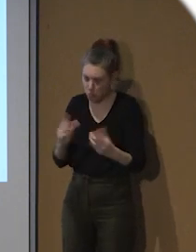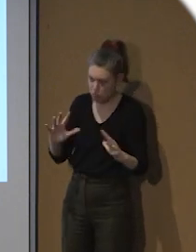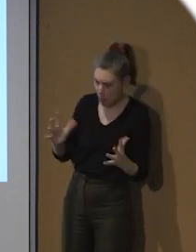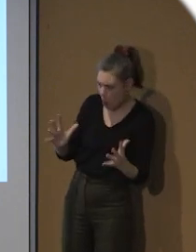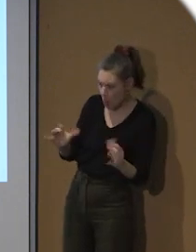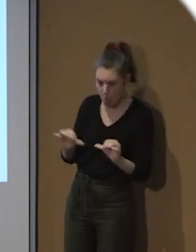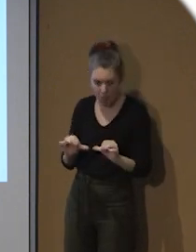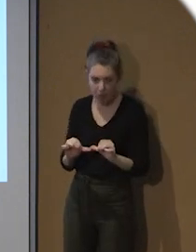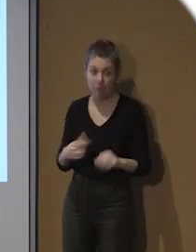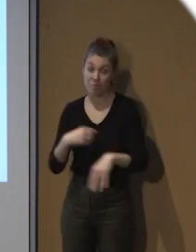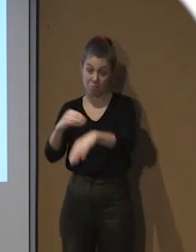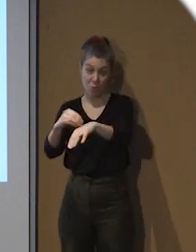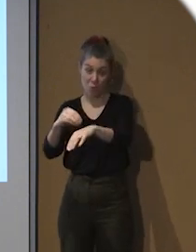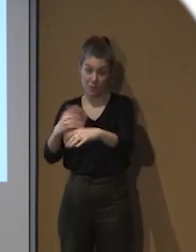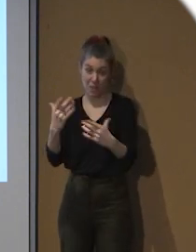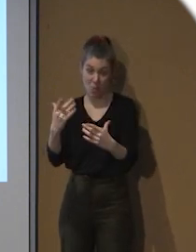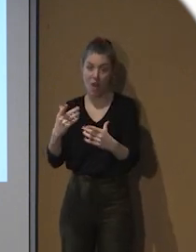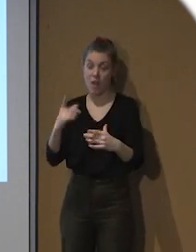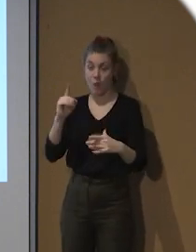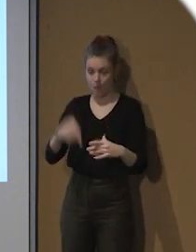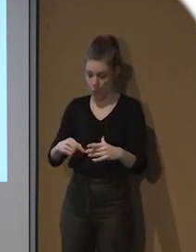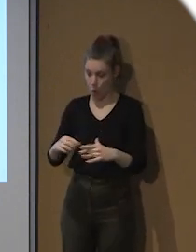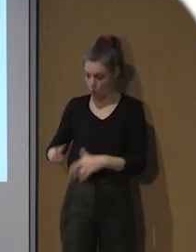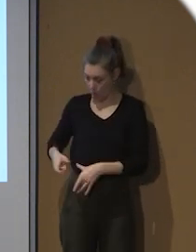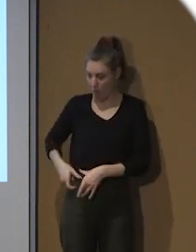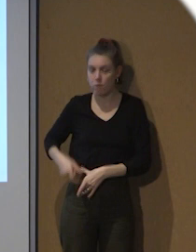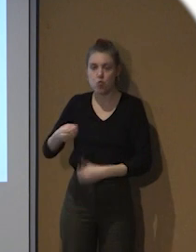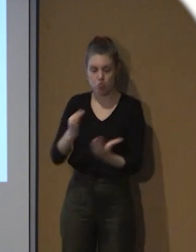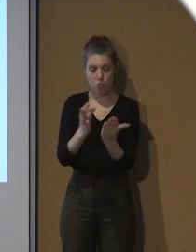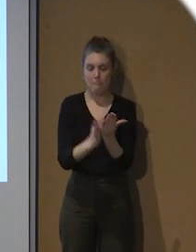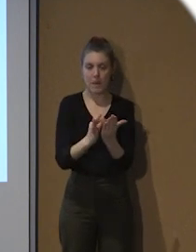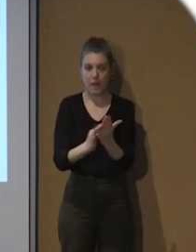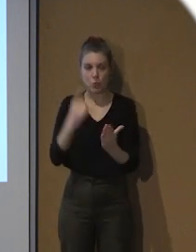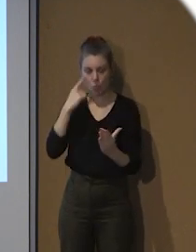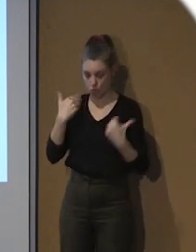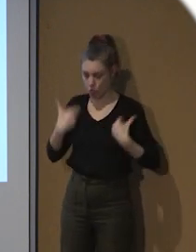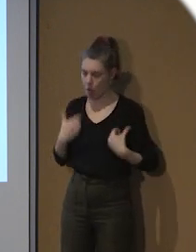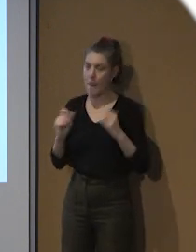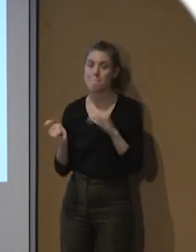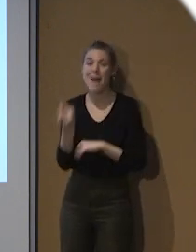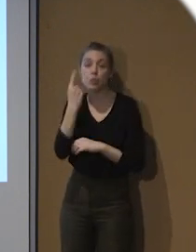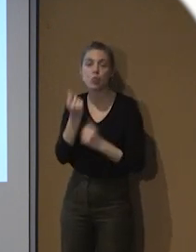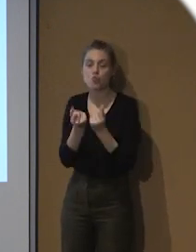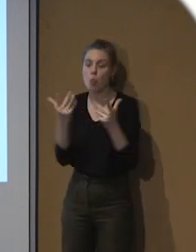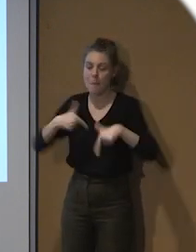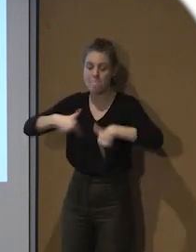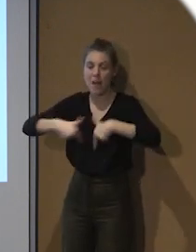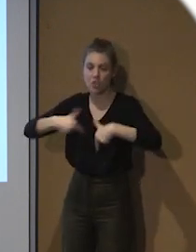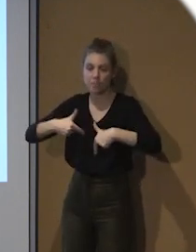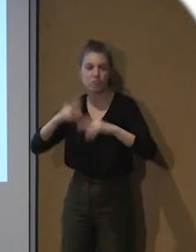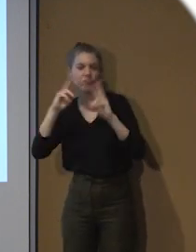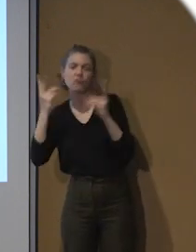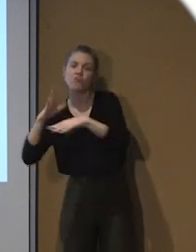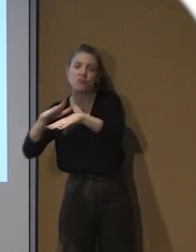podomètre. Car on a des recommandations. On nous a donné des recommandations pour un nombre de pas idéal à